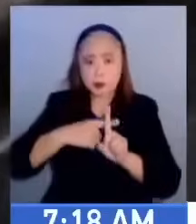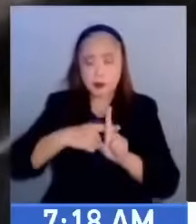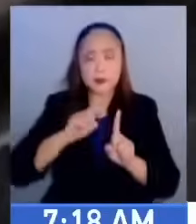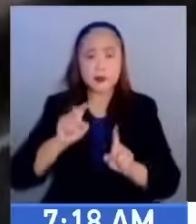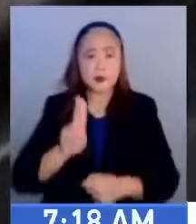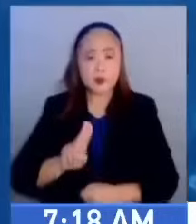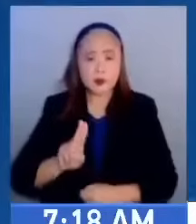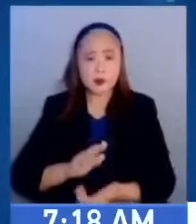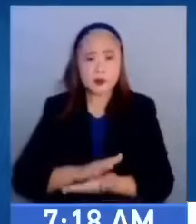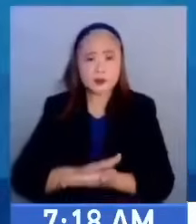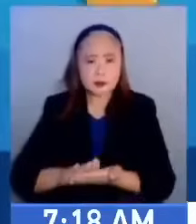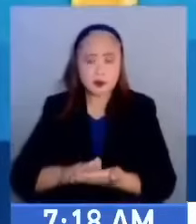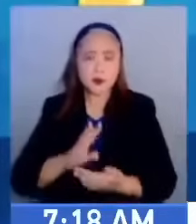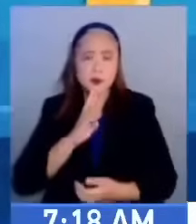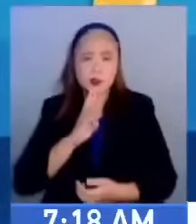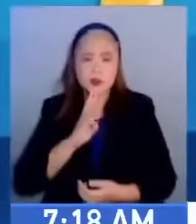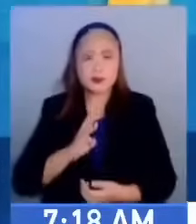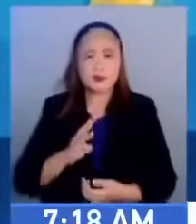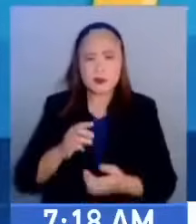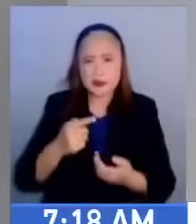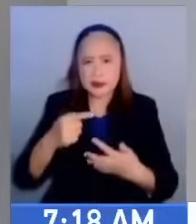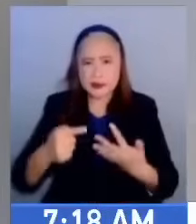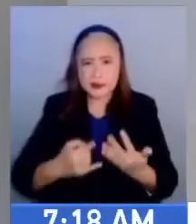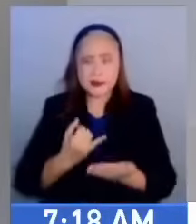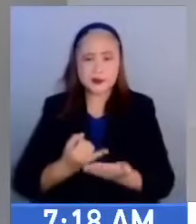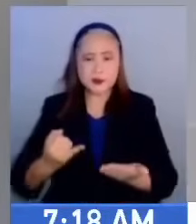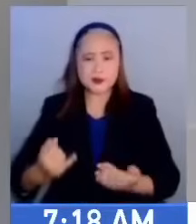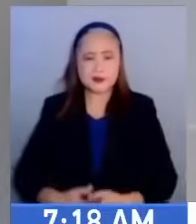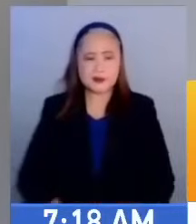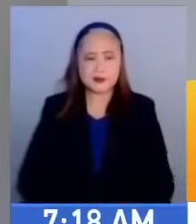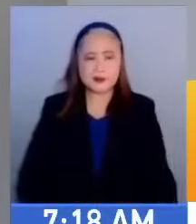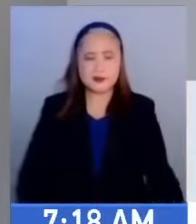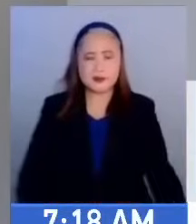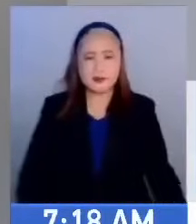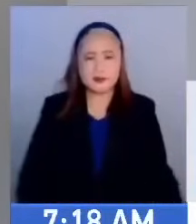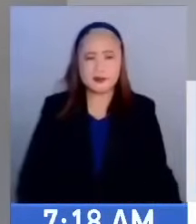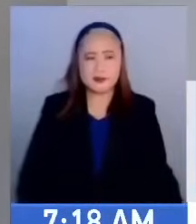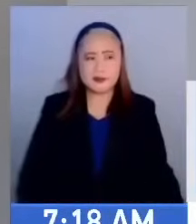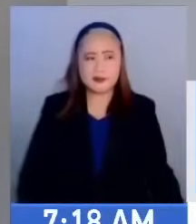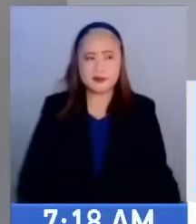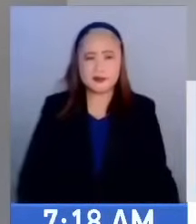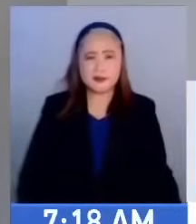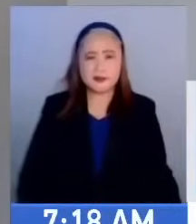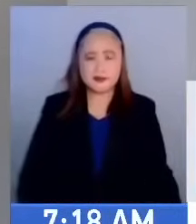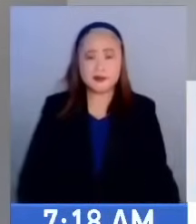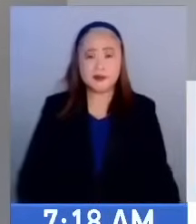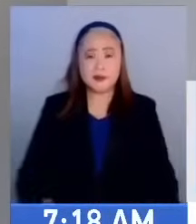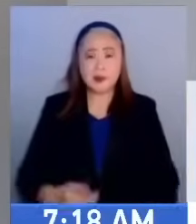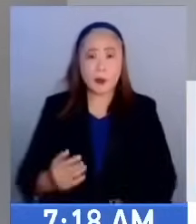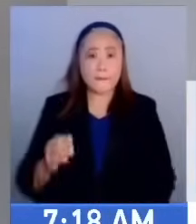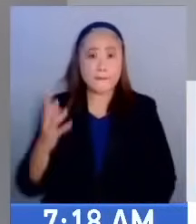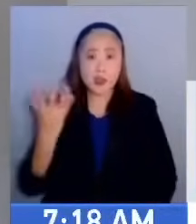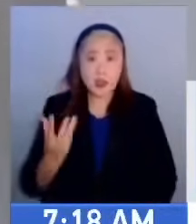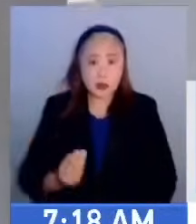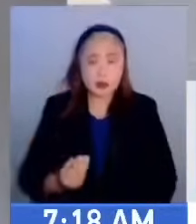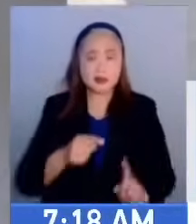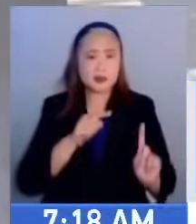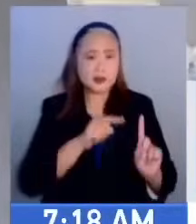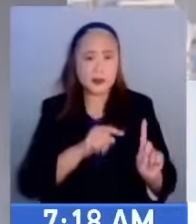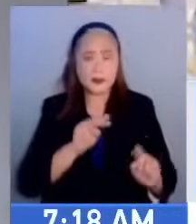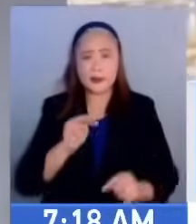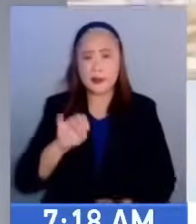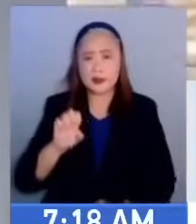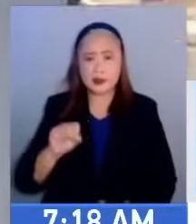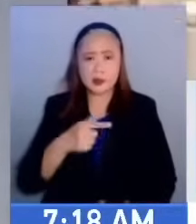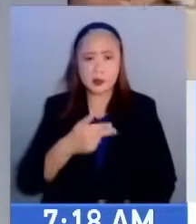at sangkap sa tuy Batangas pinaghahanap pa rin si Miss grand Philippines 2023